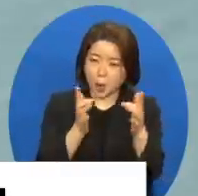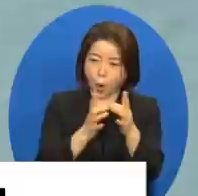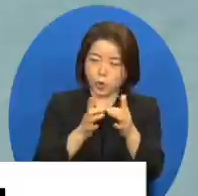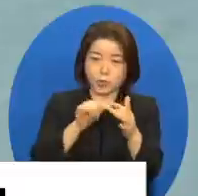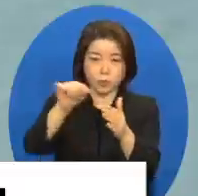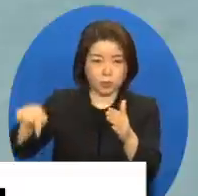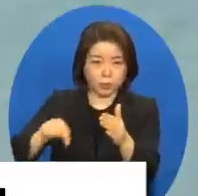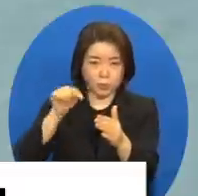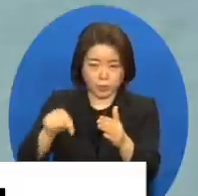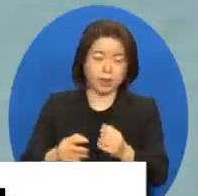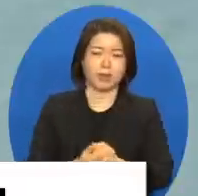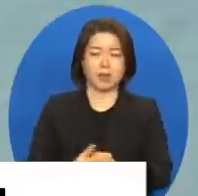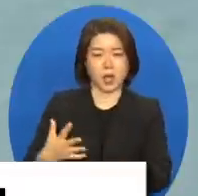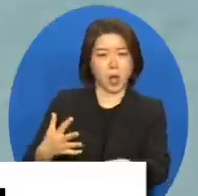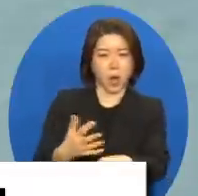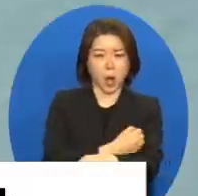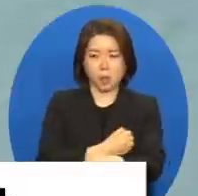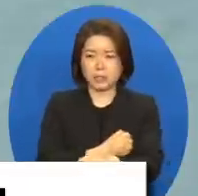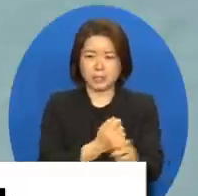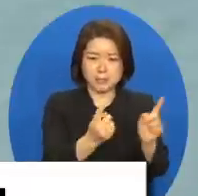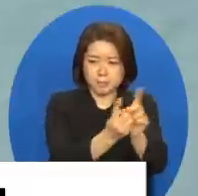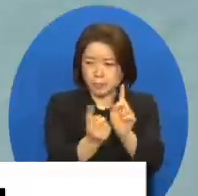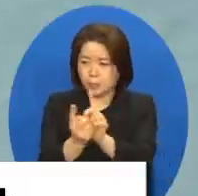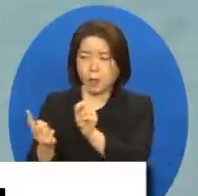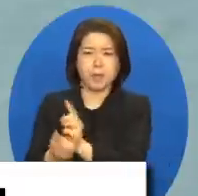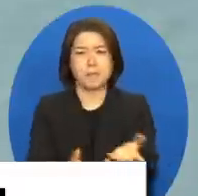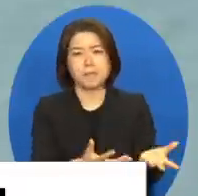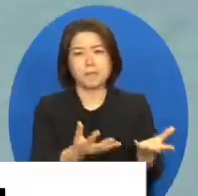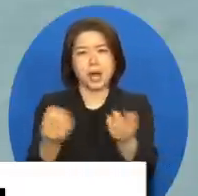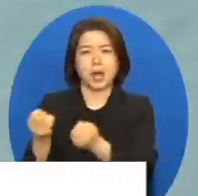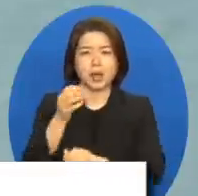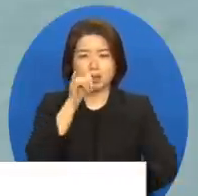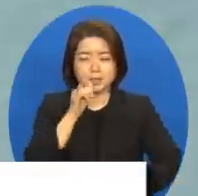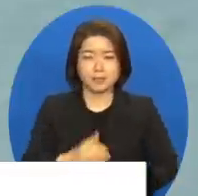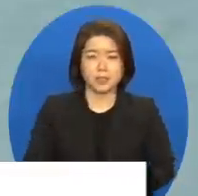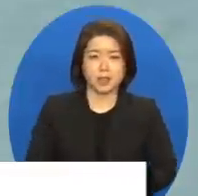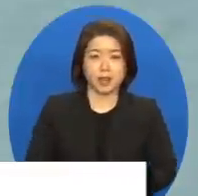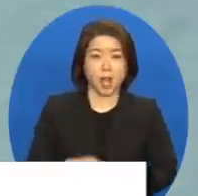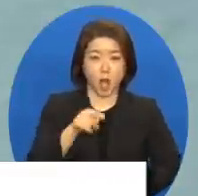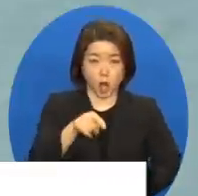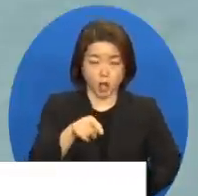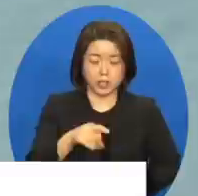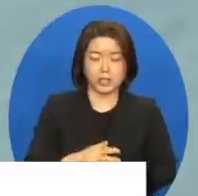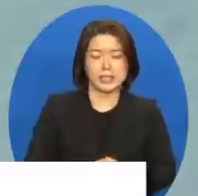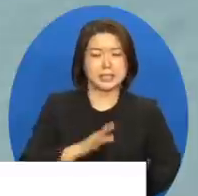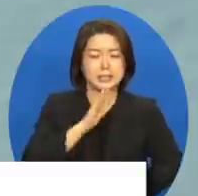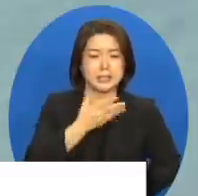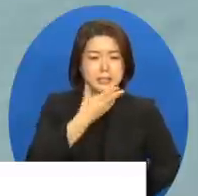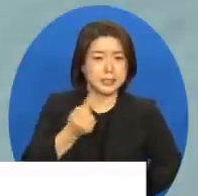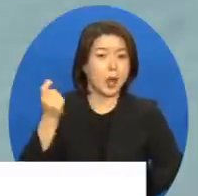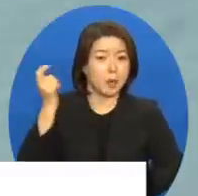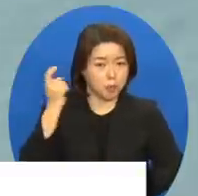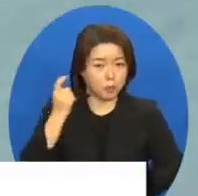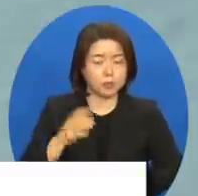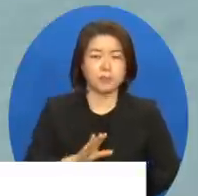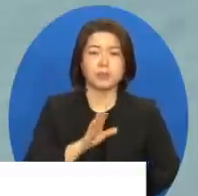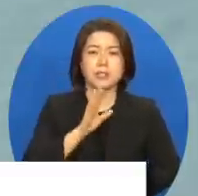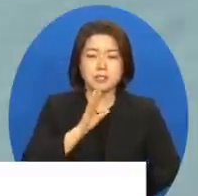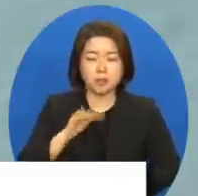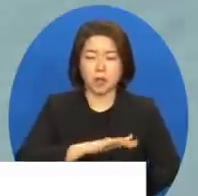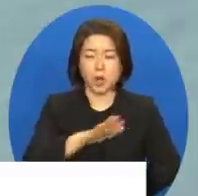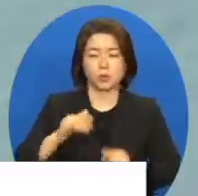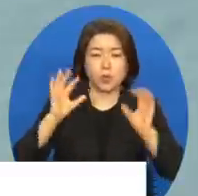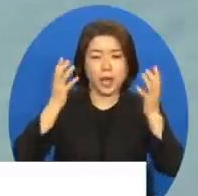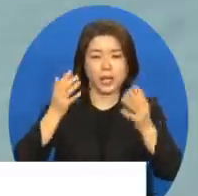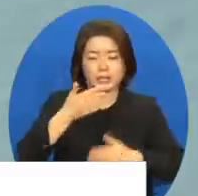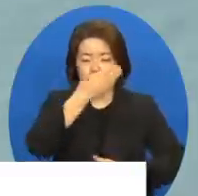상에 엄청난 만남들이 이루어지고 있습니다. 거기에 진짜 복음, 정말 우리